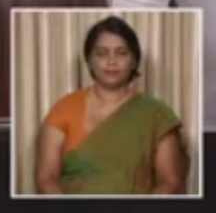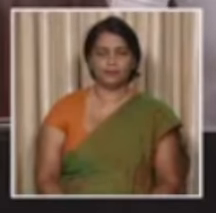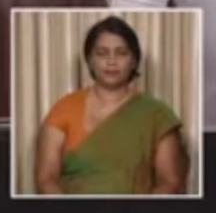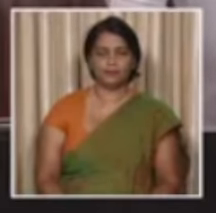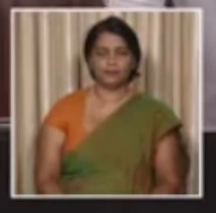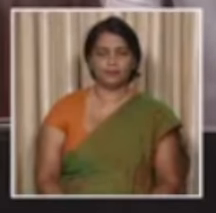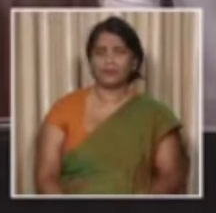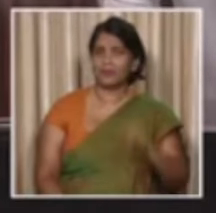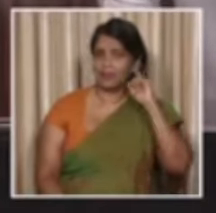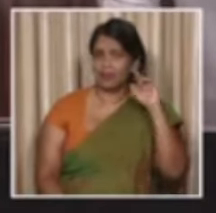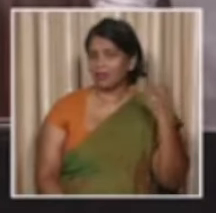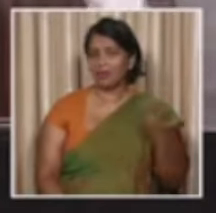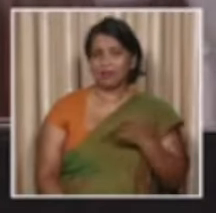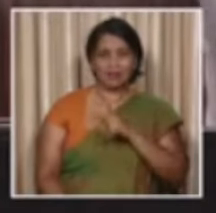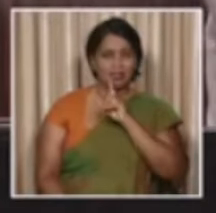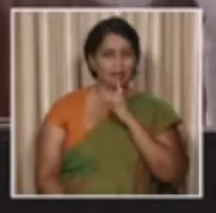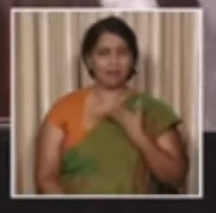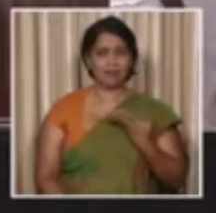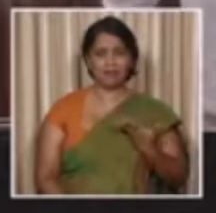ඇහෙන්නේ මට කතා කරන්න බෑ ඇහෙන්නේ